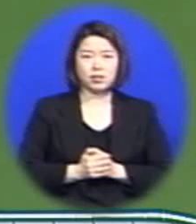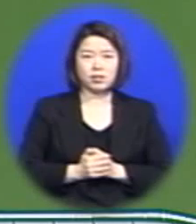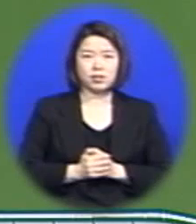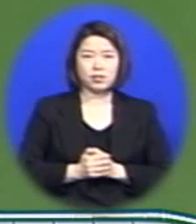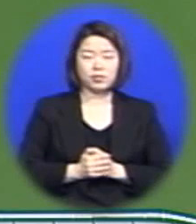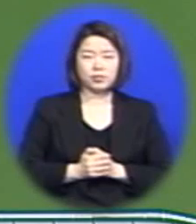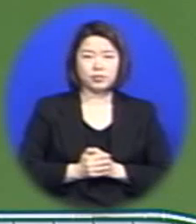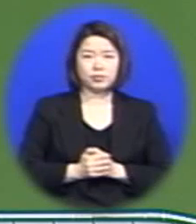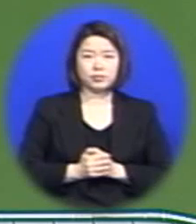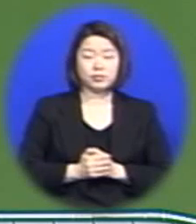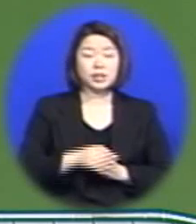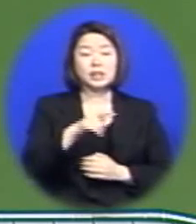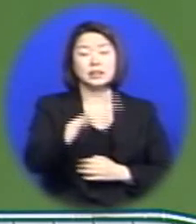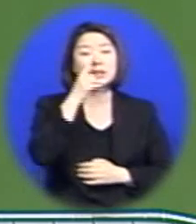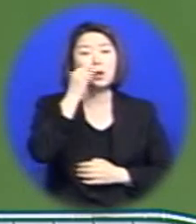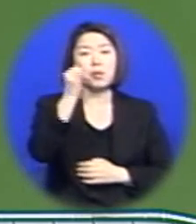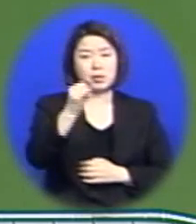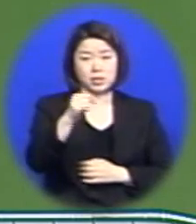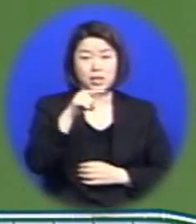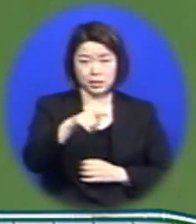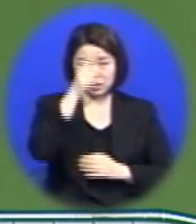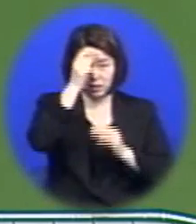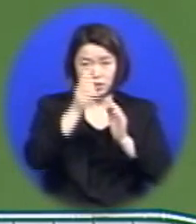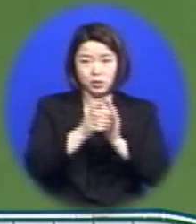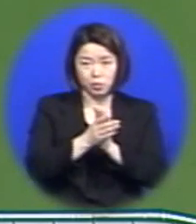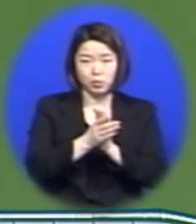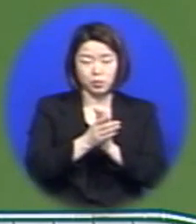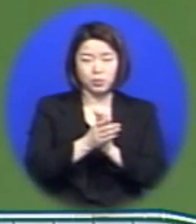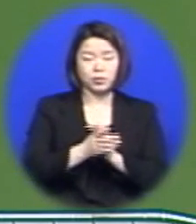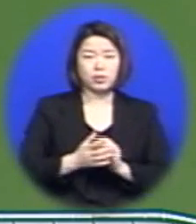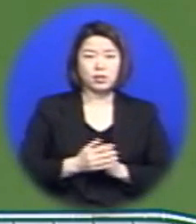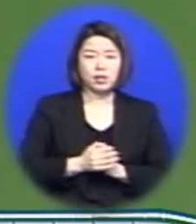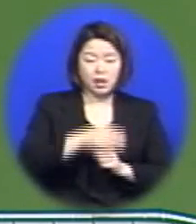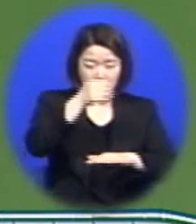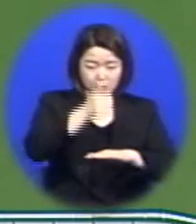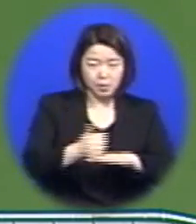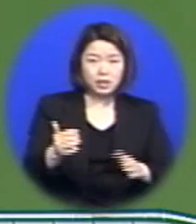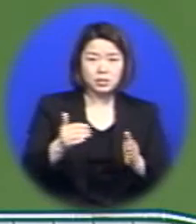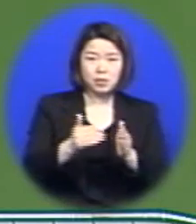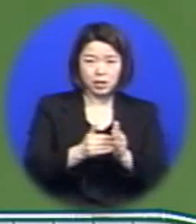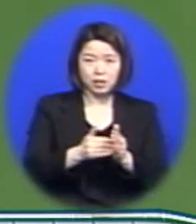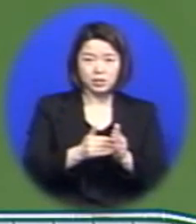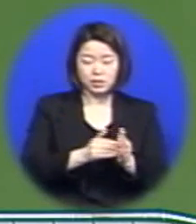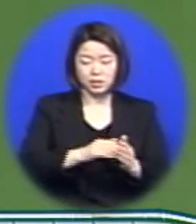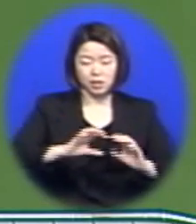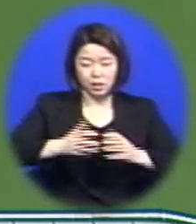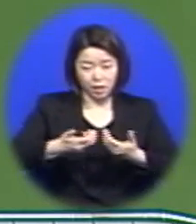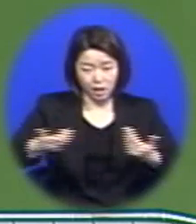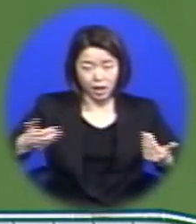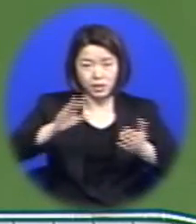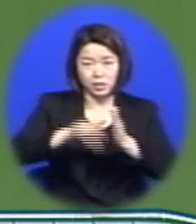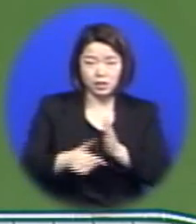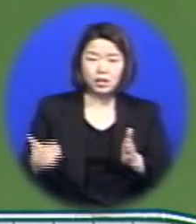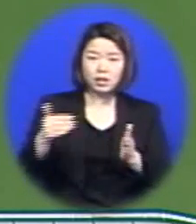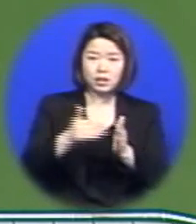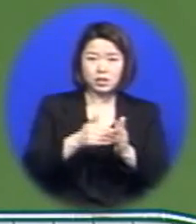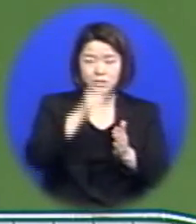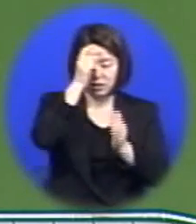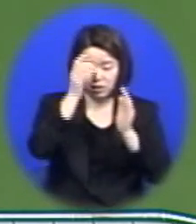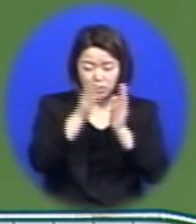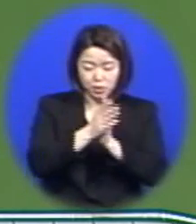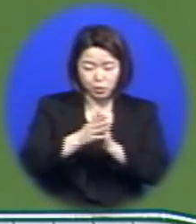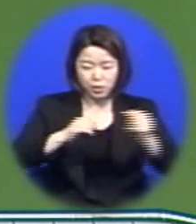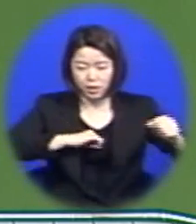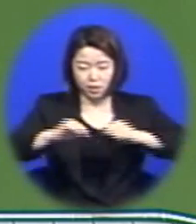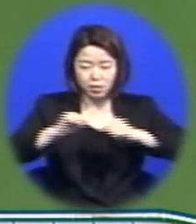돼 그 어머니의 그 기도 끝까지 돌아가실 때까지 한 번도 기도의 역사가 일어난 거